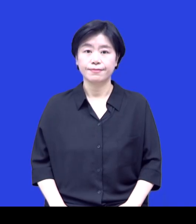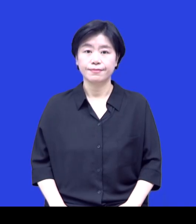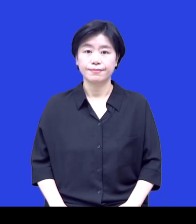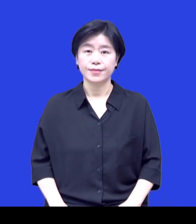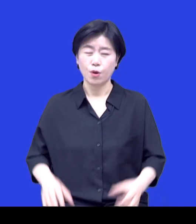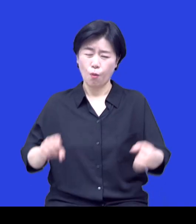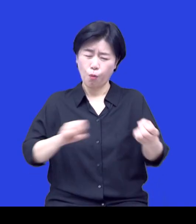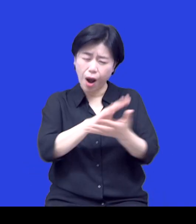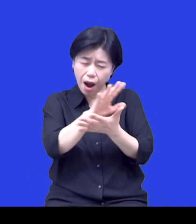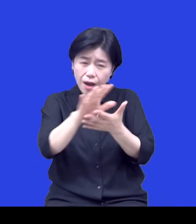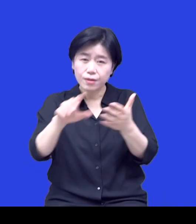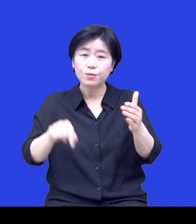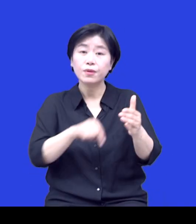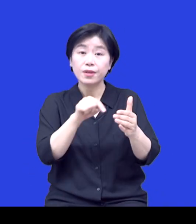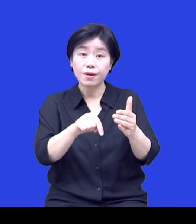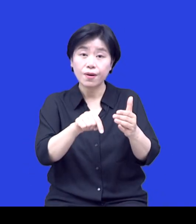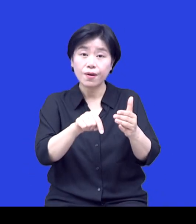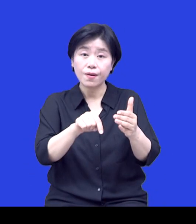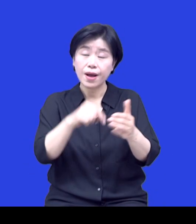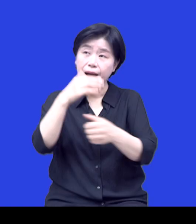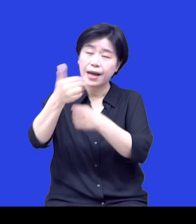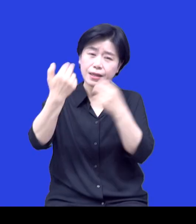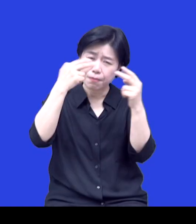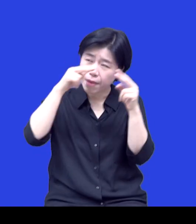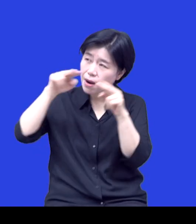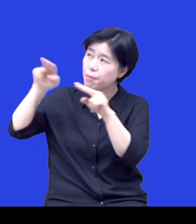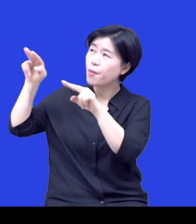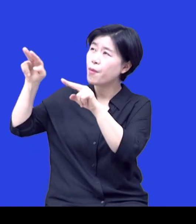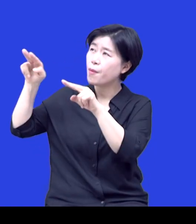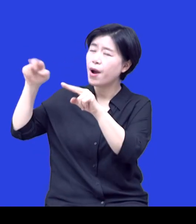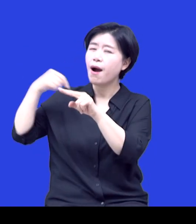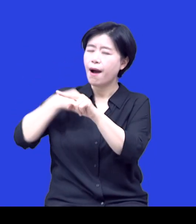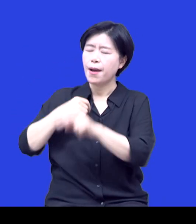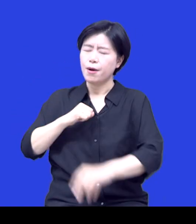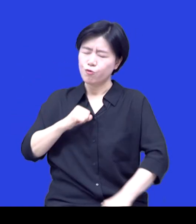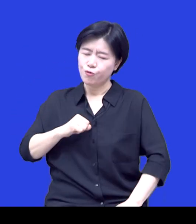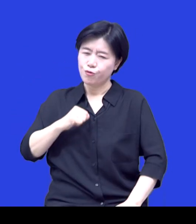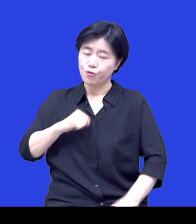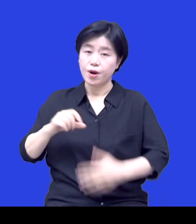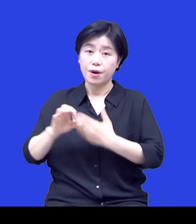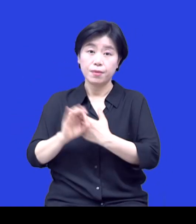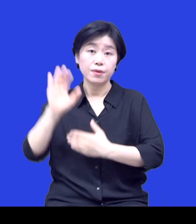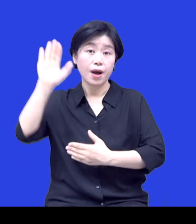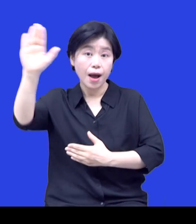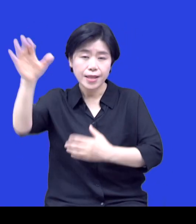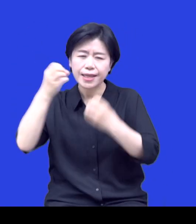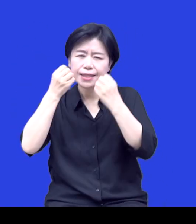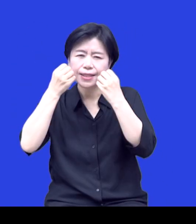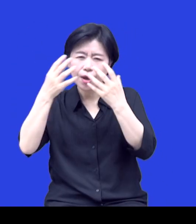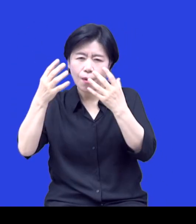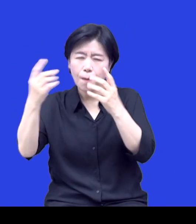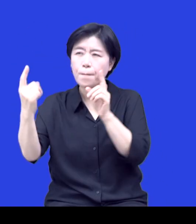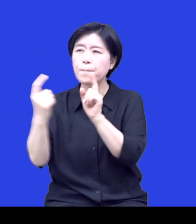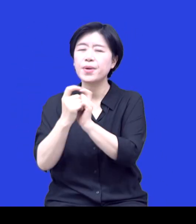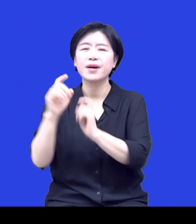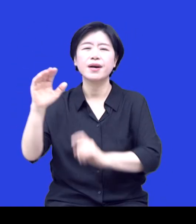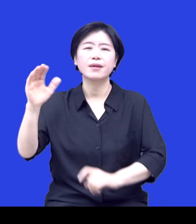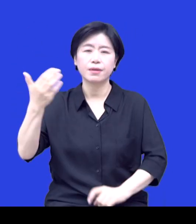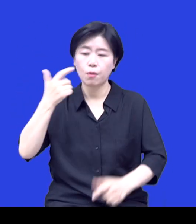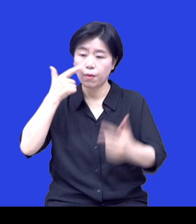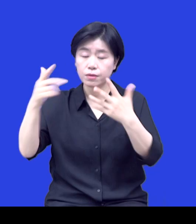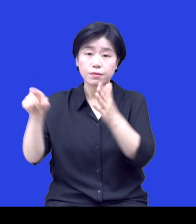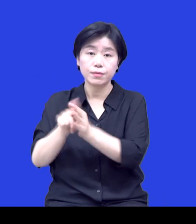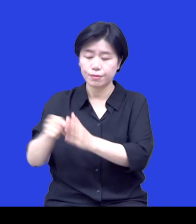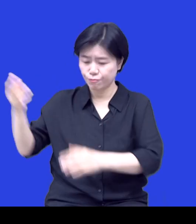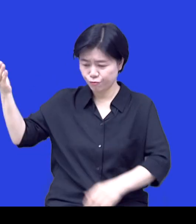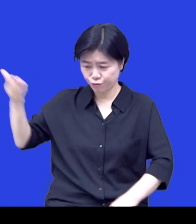환난 속에서 내가 하나님만을 바라보며 이 고난을 견디면은 반드시 새로운 미래를 주실 것이라는 그 확신. 네. 그래서 제가